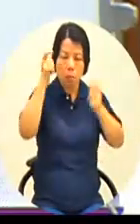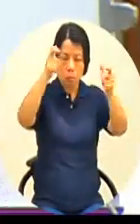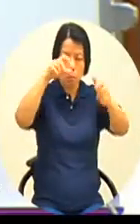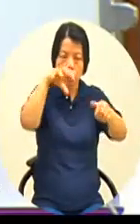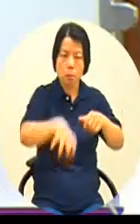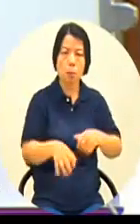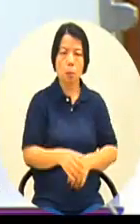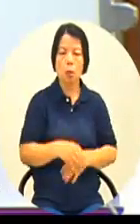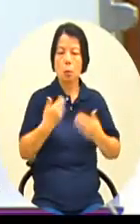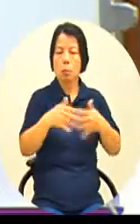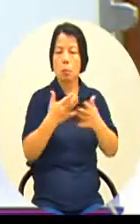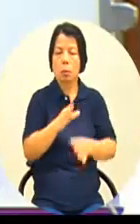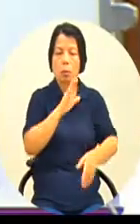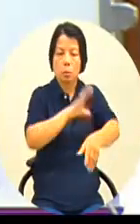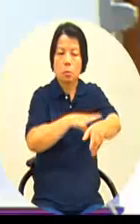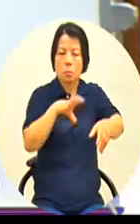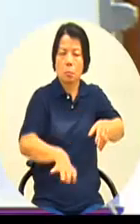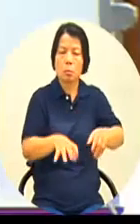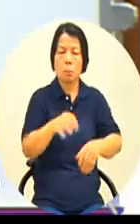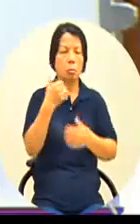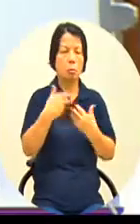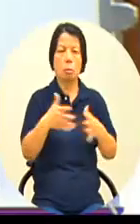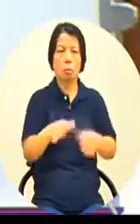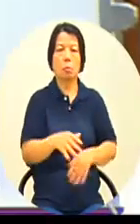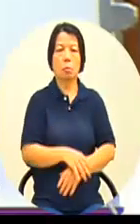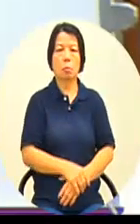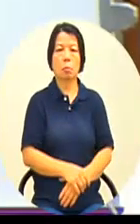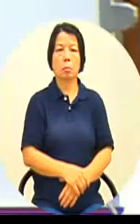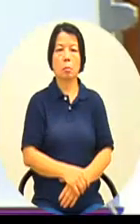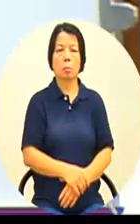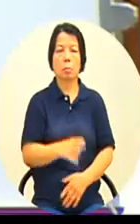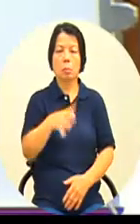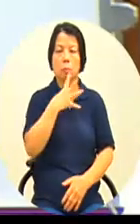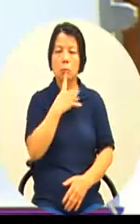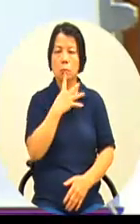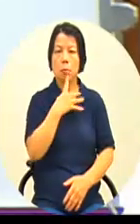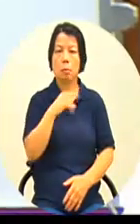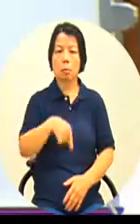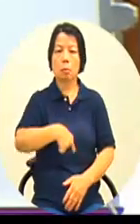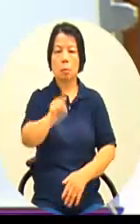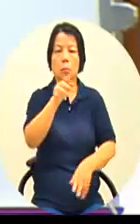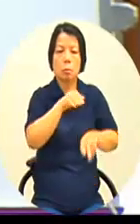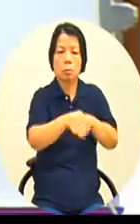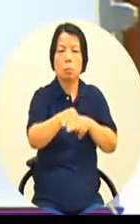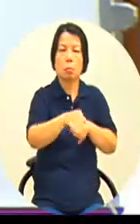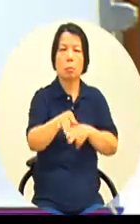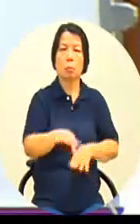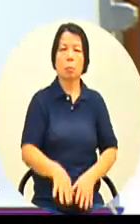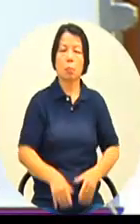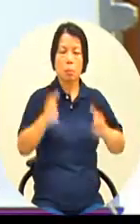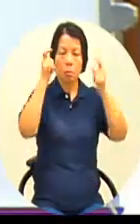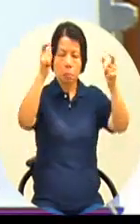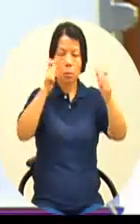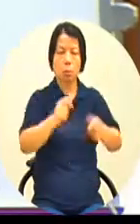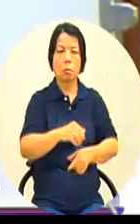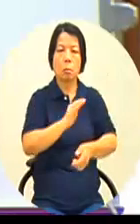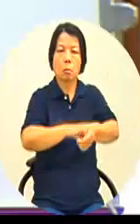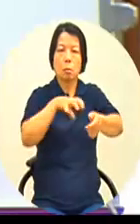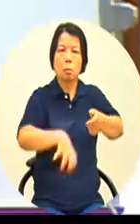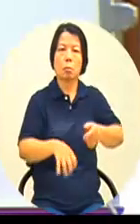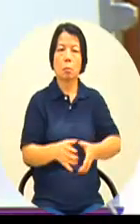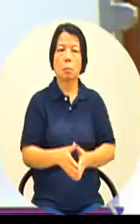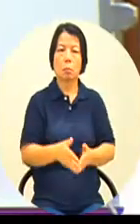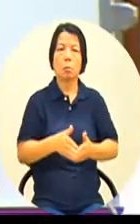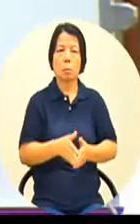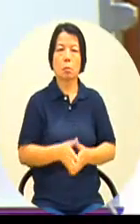啊，莫甲我讲左营站。哦，这个我觉得都很奇怪。你坐高铁，你不感觉怪啊？高雄就高雄啊，伊就想就